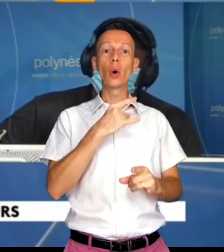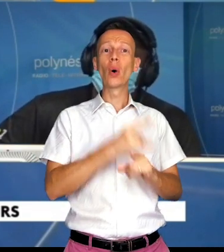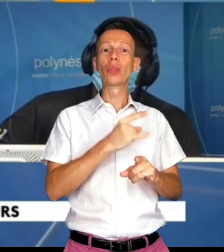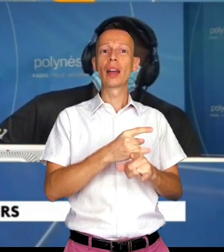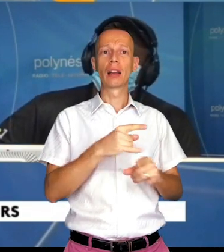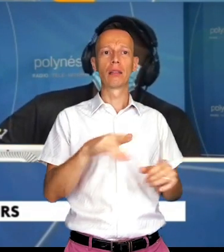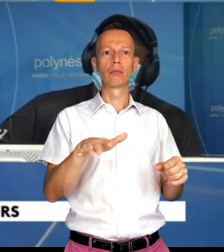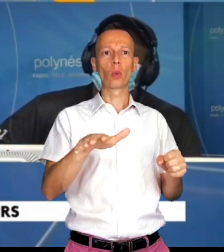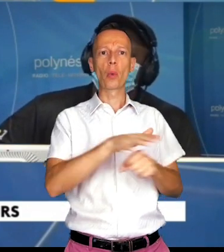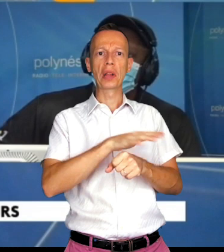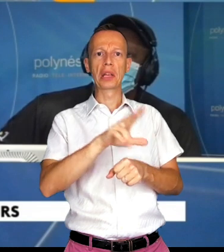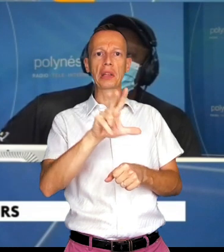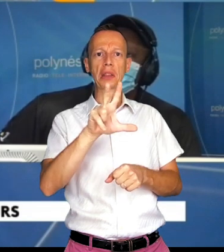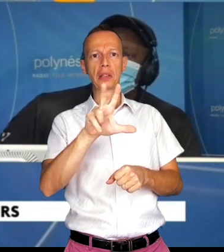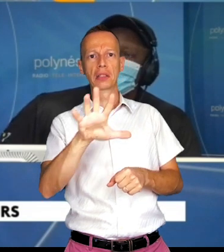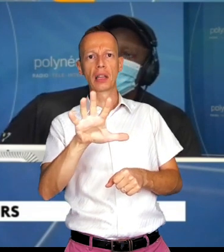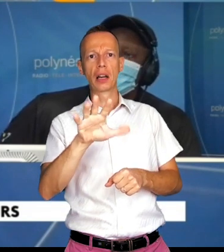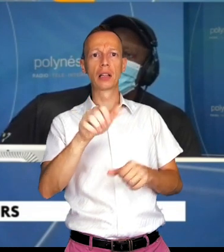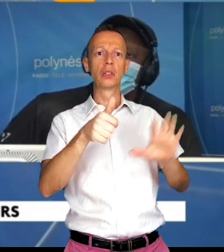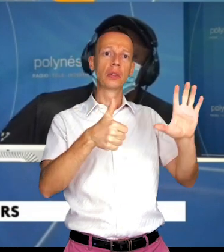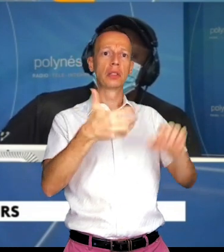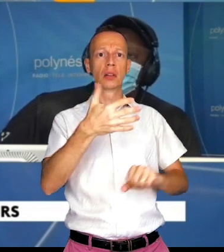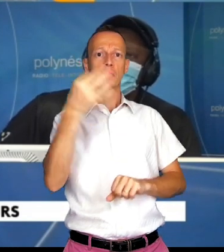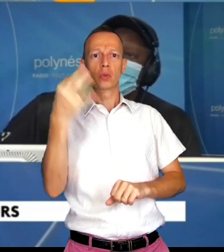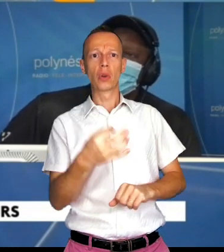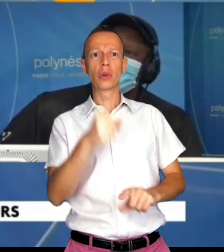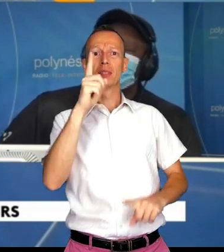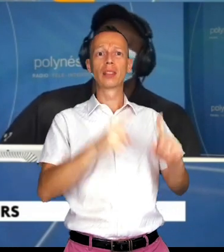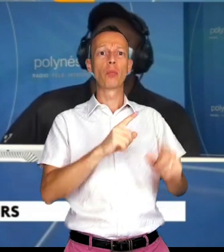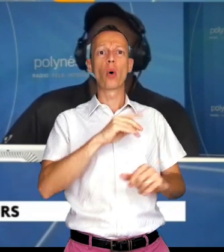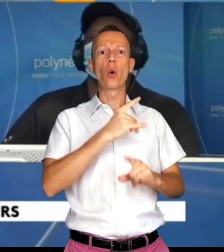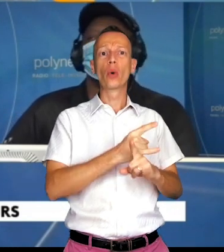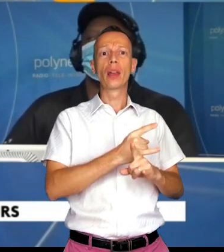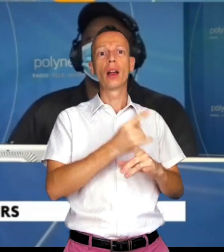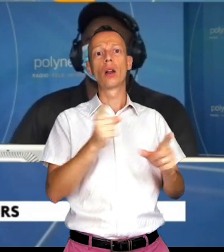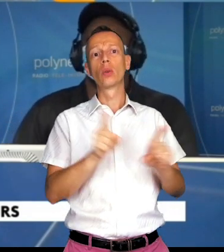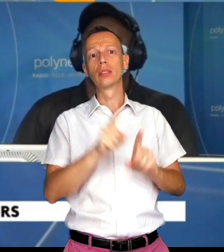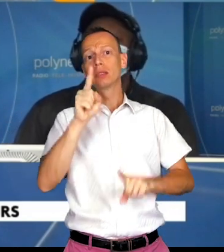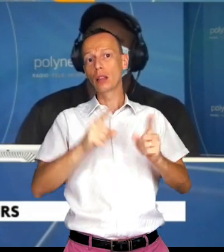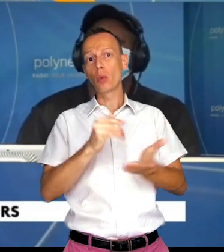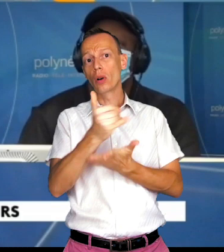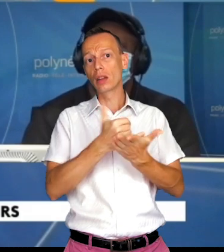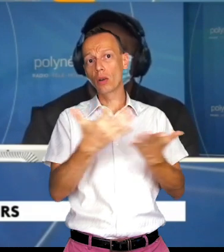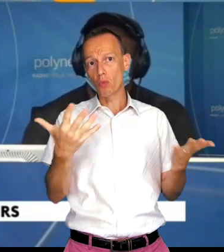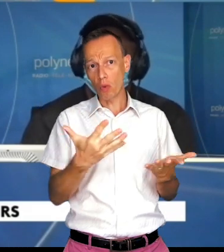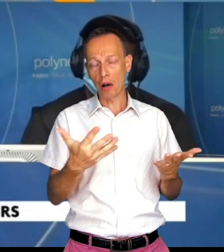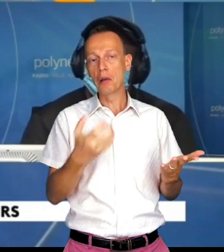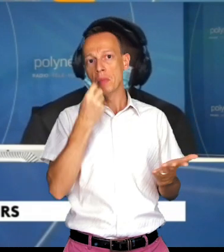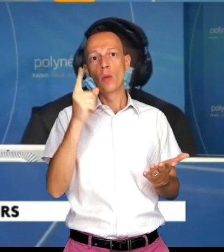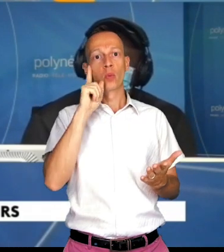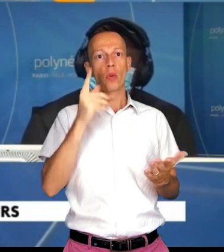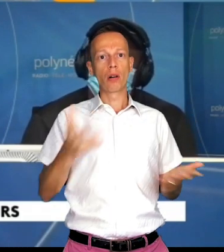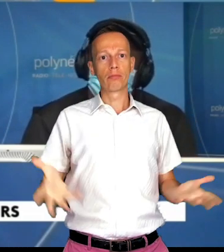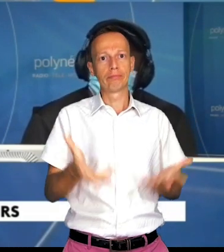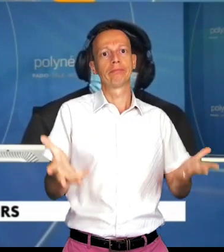nos hôteliers sont remplis entre 35 et 65% selon les îles, selon le type d'hôtel. Ça a